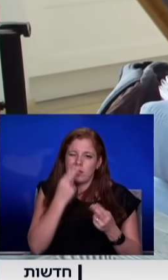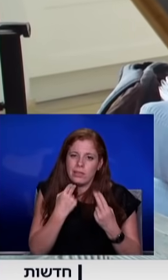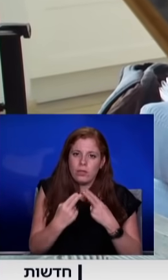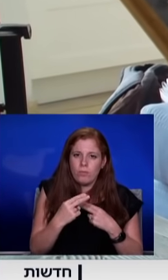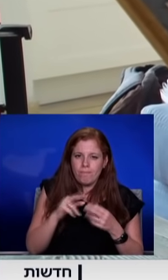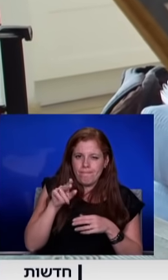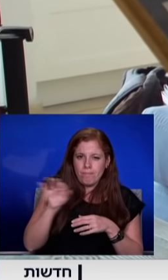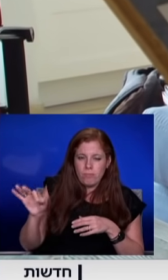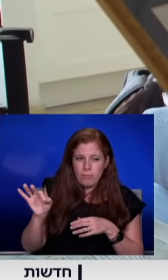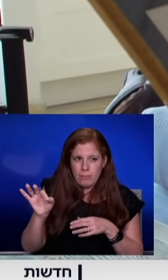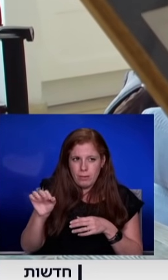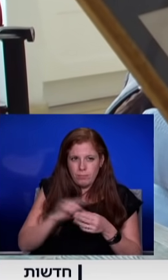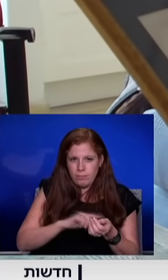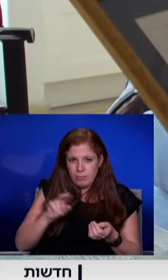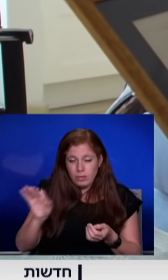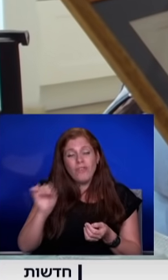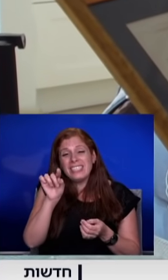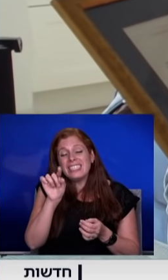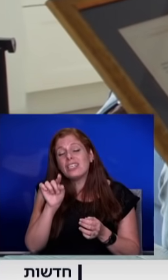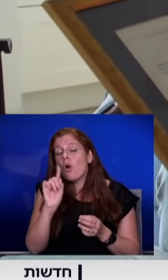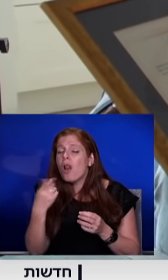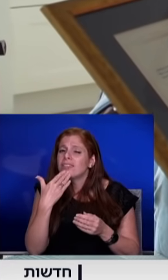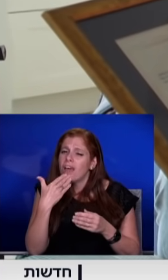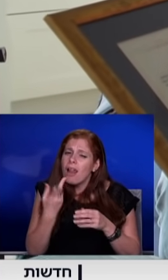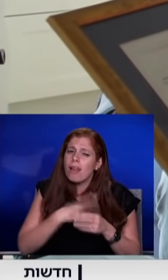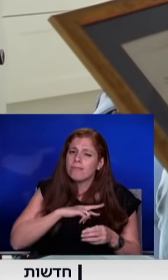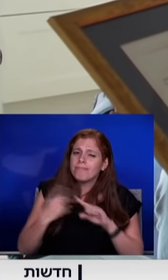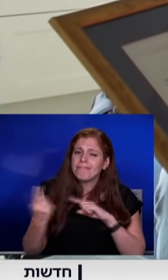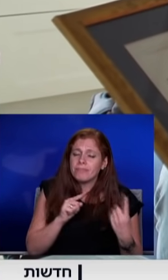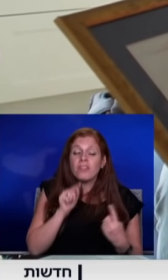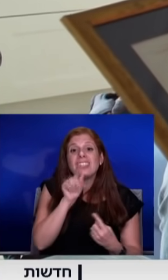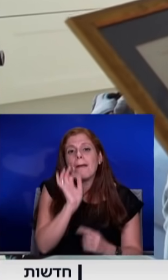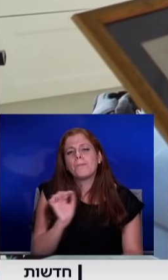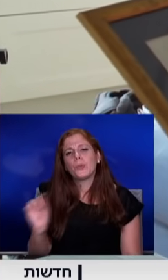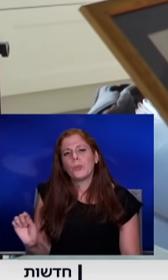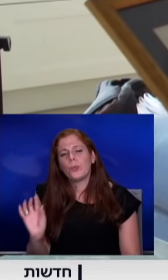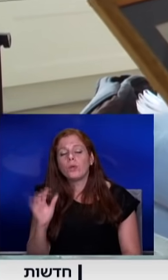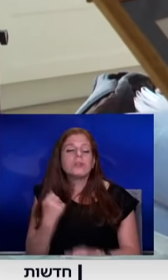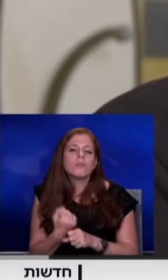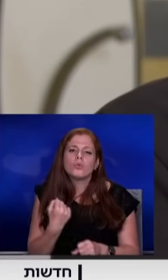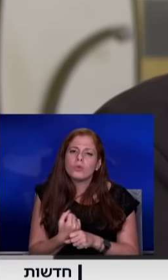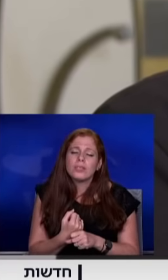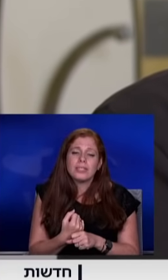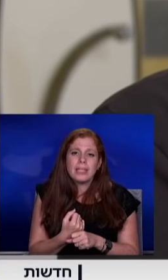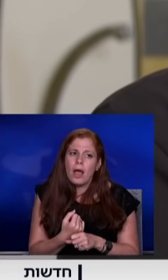ערבים זה לזה. וזה בדיוק אוסוולד. זה בדיוק מה שהוא עשה, לא במילים, אלא במעשים.